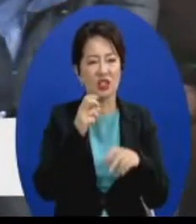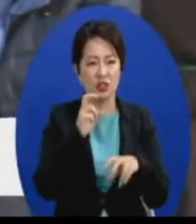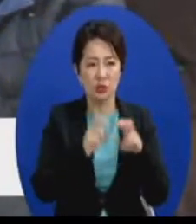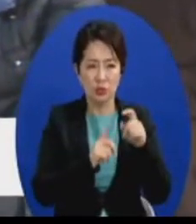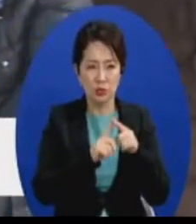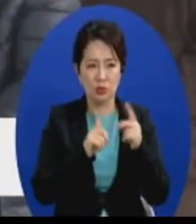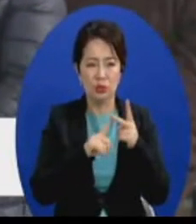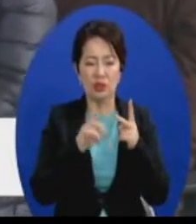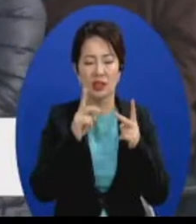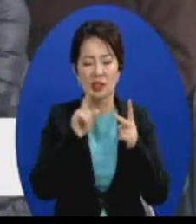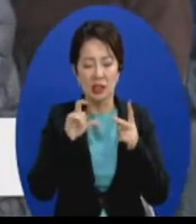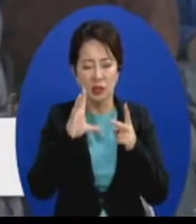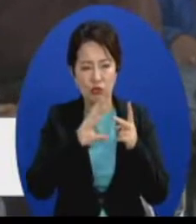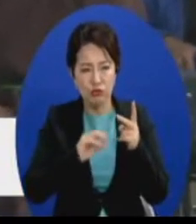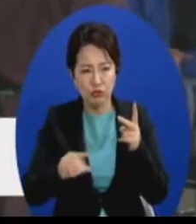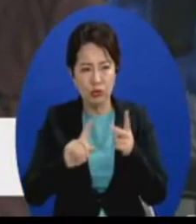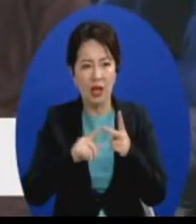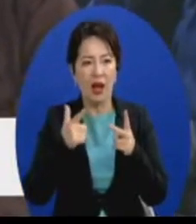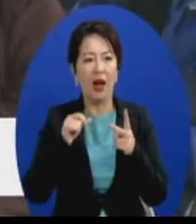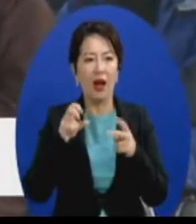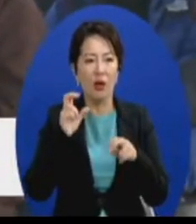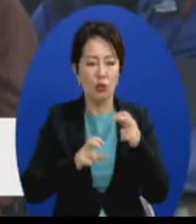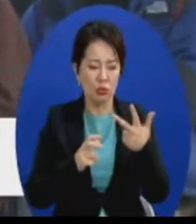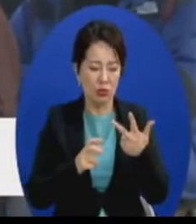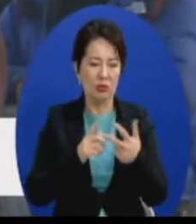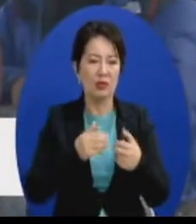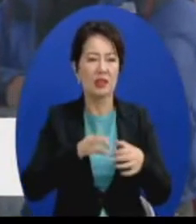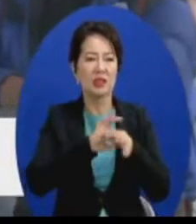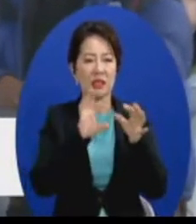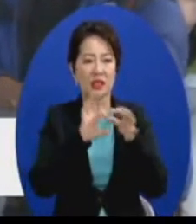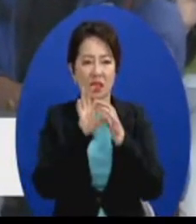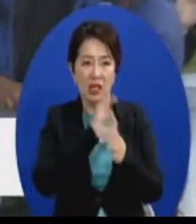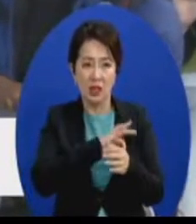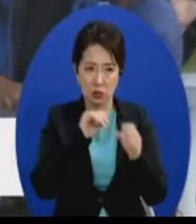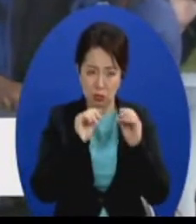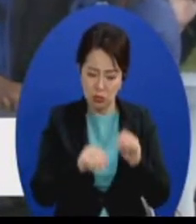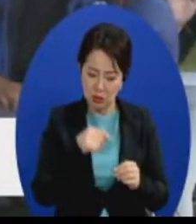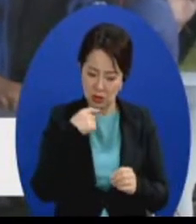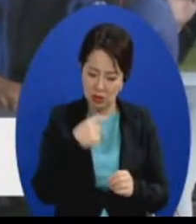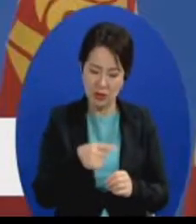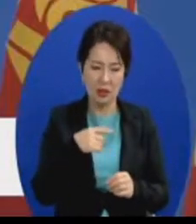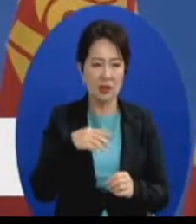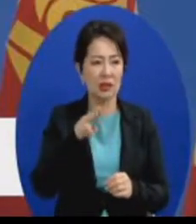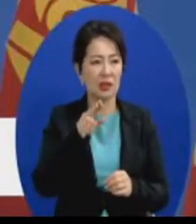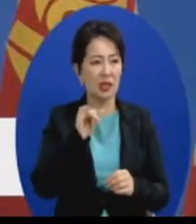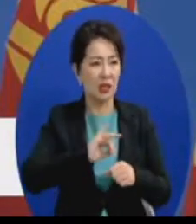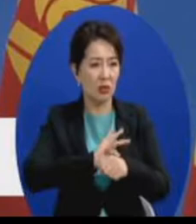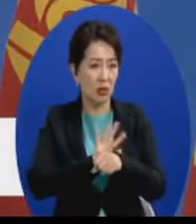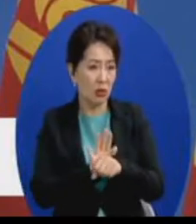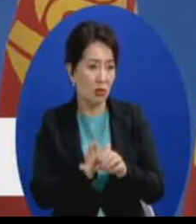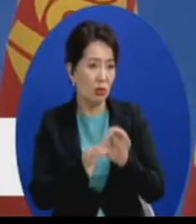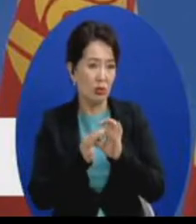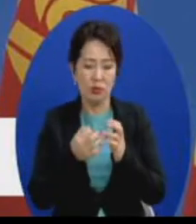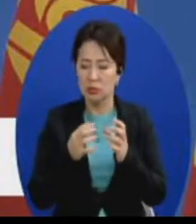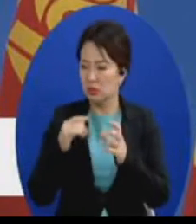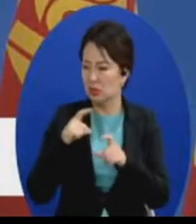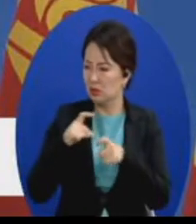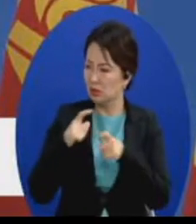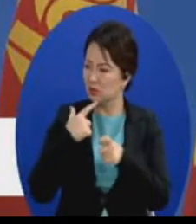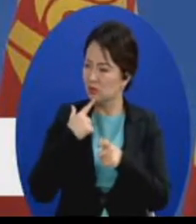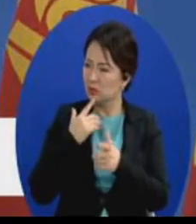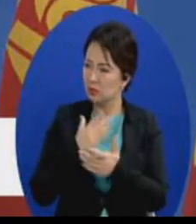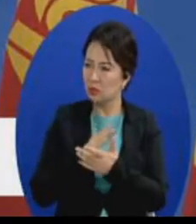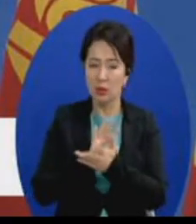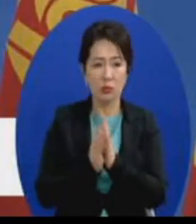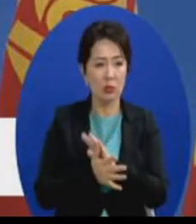нүүрс баяжуулах, гангийн үйлдвэр зэргийг ашиглалтанд оруулна гэдгийг иргэжлүүлэлт онцолж байсан юм. Цар тахлаас шалтгаалж олон улсад эдийн засгийн нөхцөл байдал тааруу байгаа хэдий